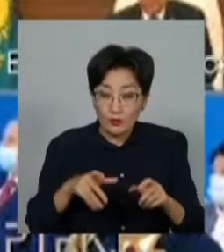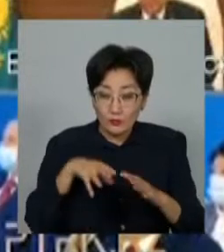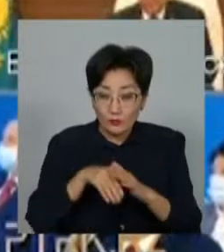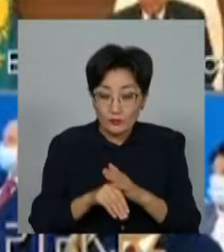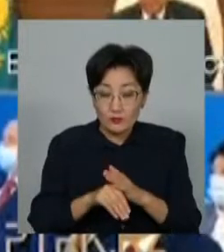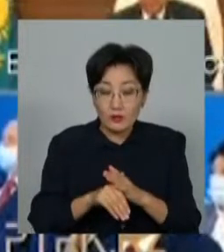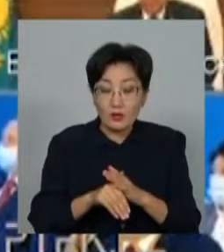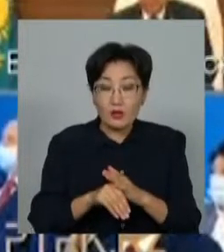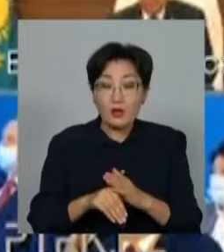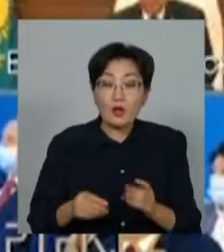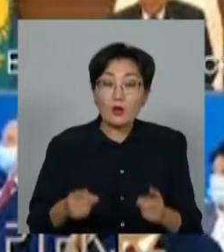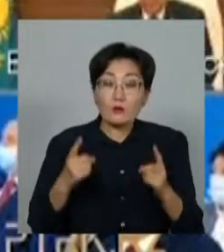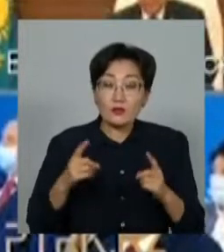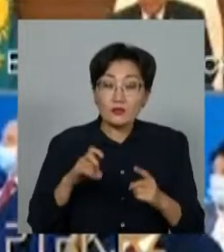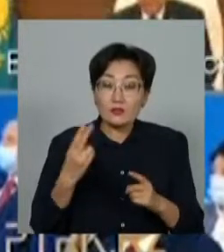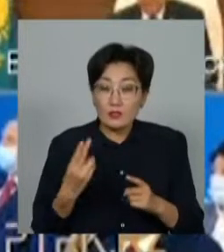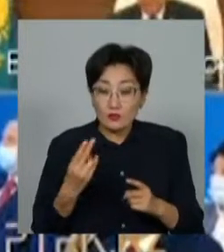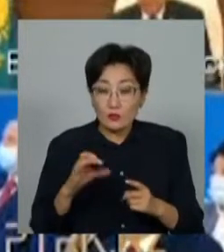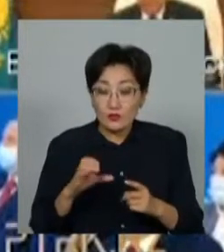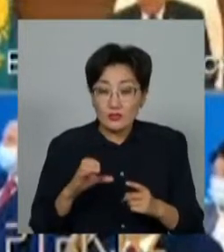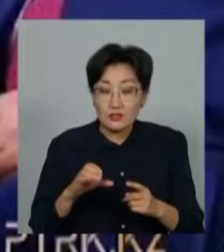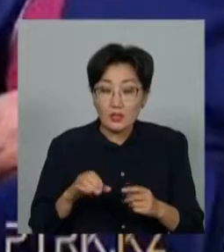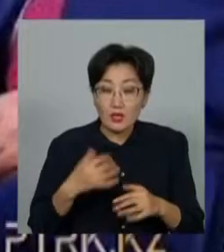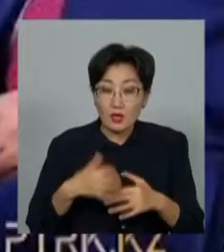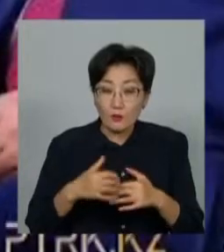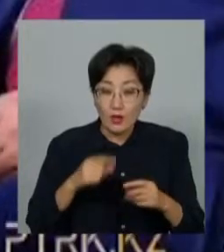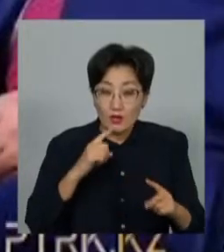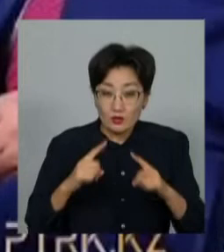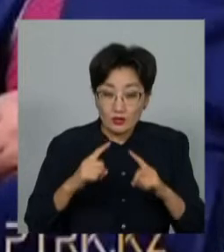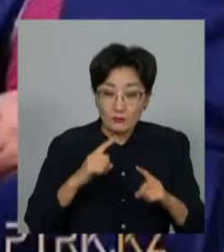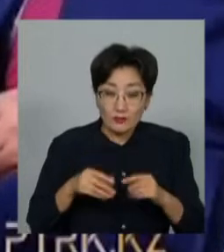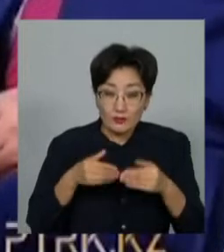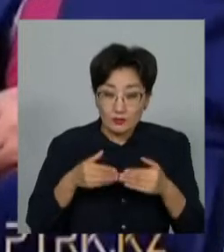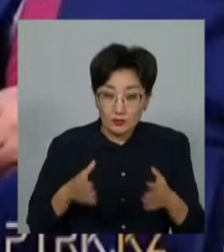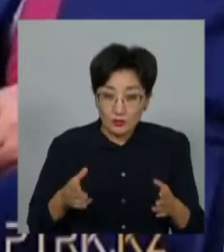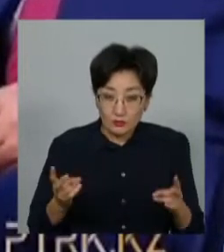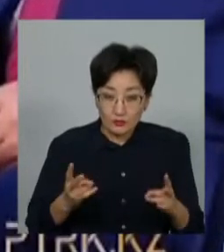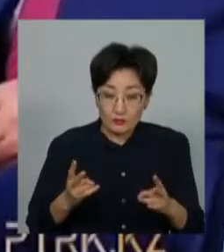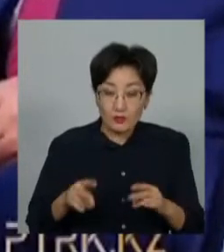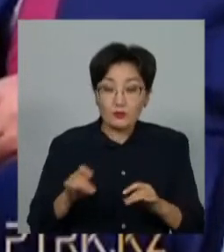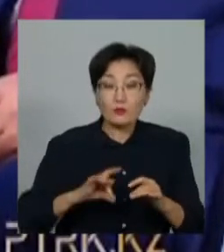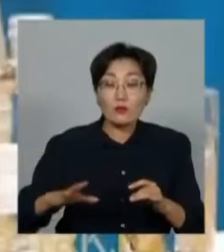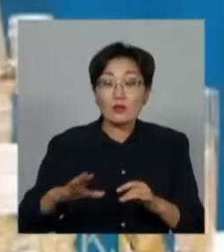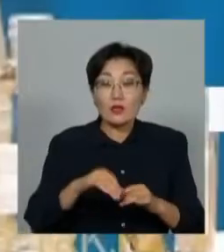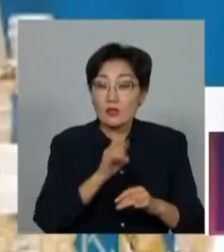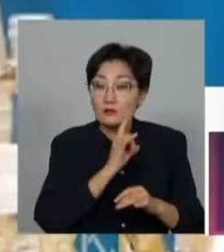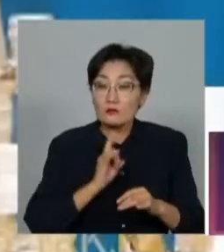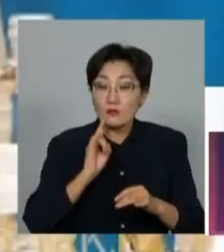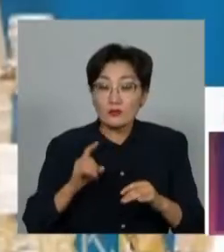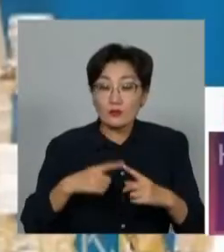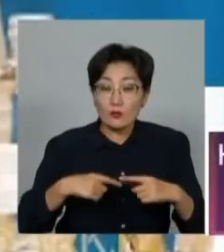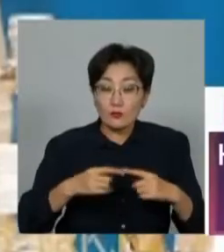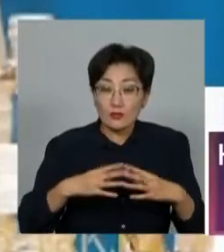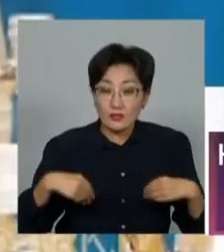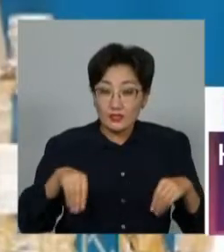құрылымдары ауқымды этносаралық коммуникацияға жол ашуы керек. Республикалық аналар кеңесінің